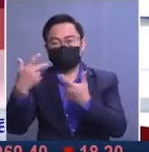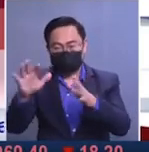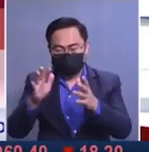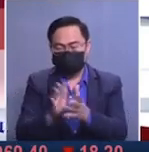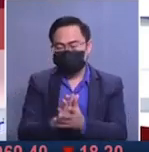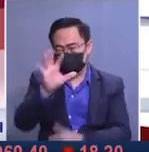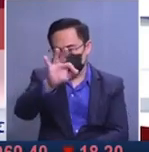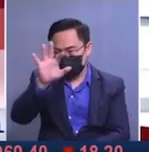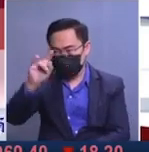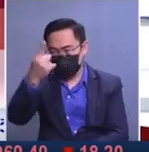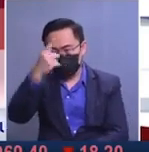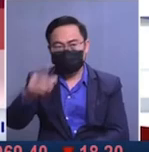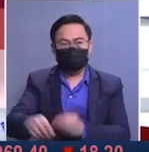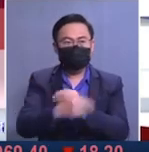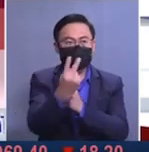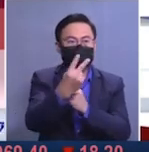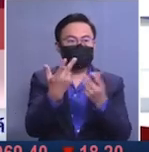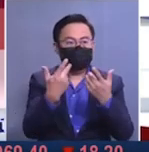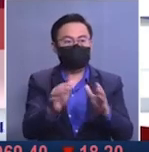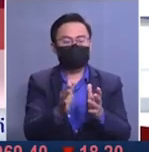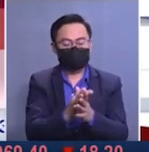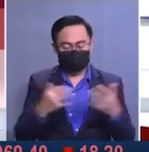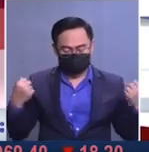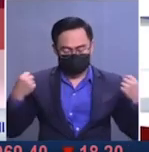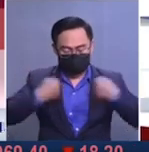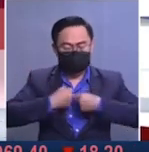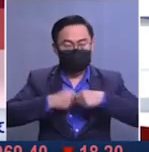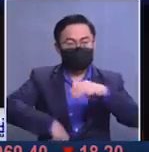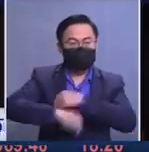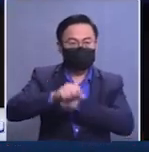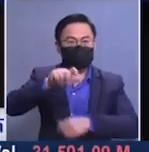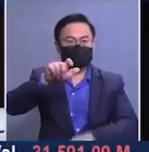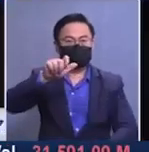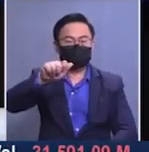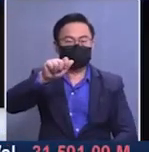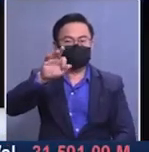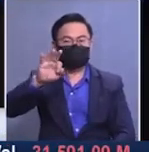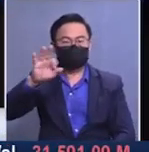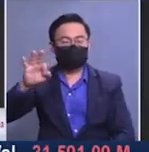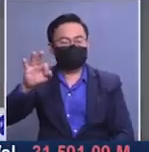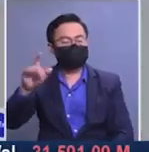ที่วอริกส์เปิดตัวชุดแข่งลุยศึกฟุตบอลชิงแชมป์อาเซียนครับ